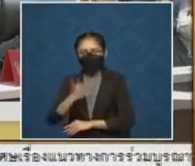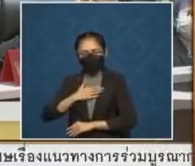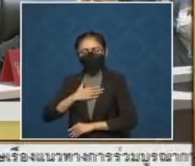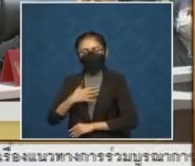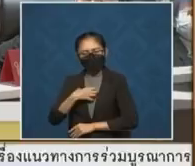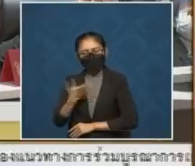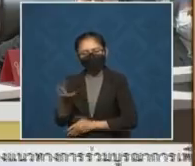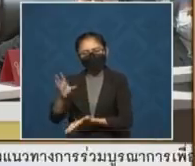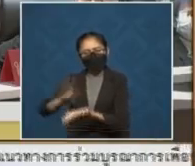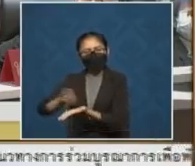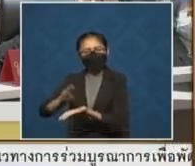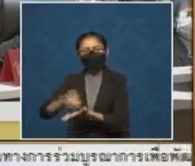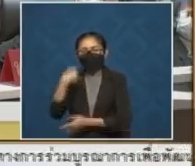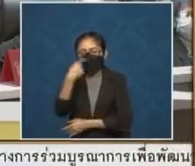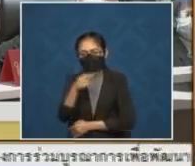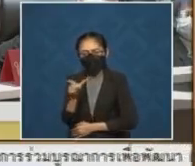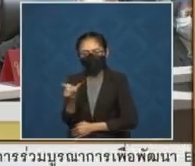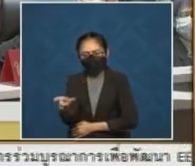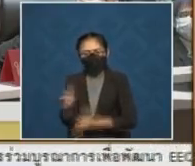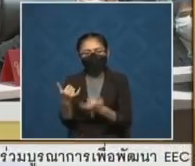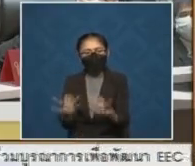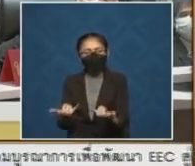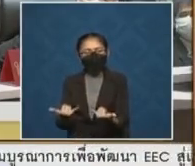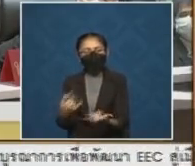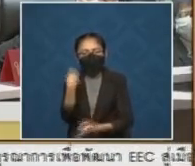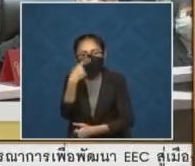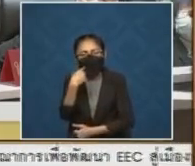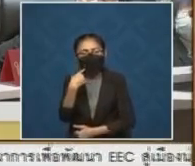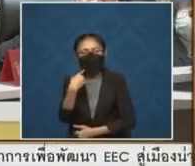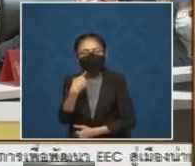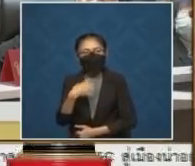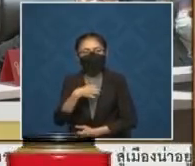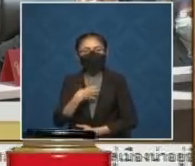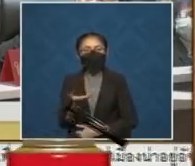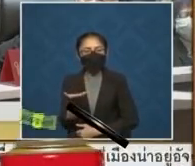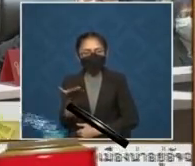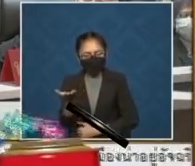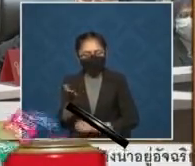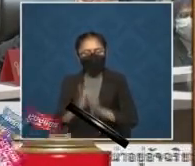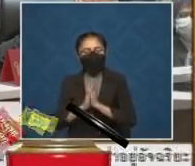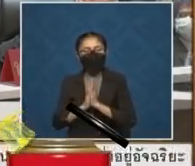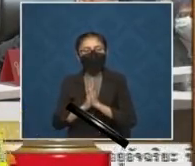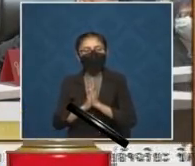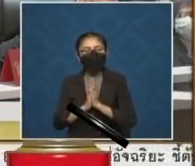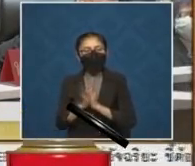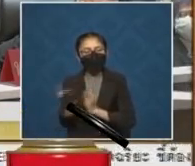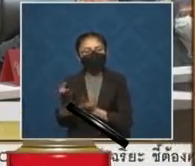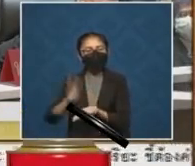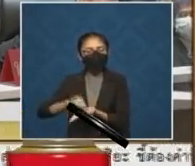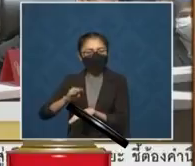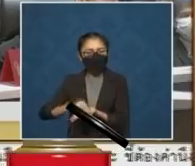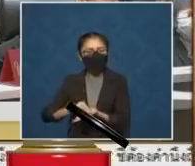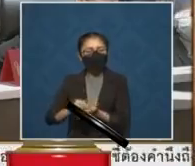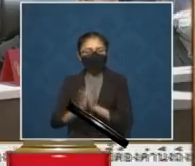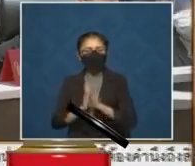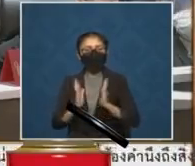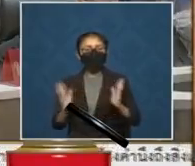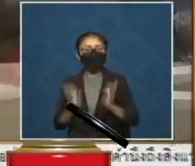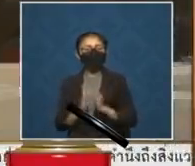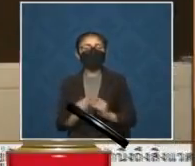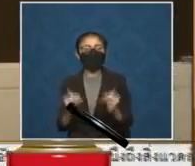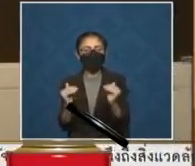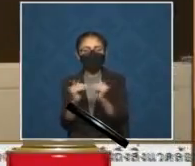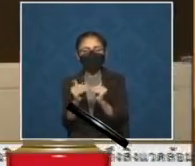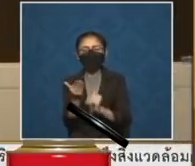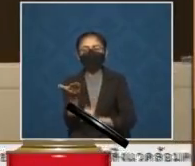อยากเป็นส.ส.แต่ไม่มาประชุมคุณวิรัตจากภูมิใจไทยก็ตำหนิส.ส.ที่ไร้ความรับผิดชอบพวกนี้บ